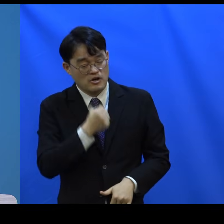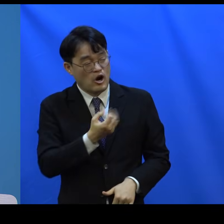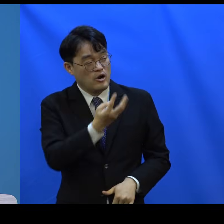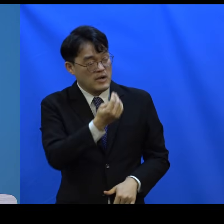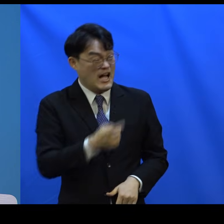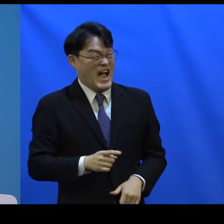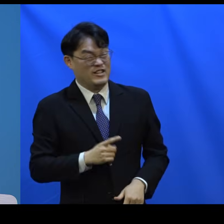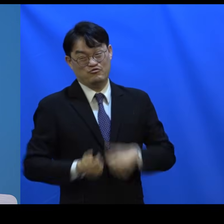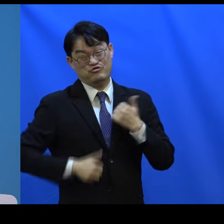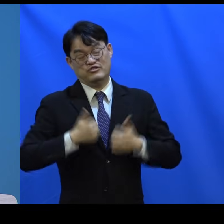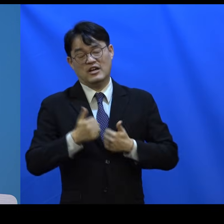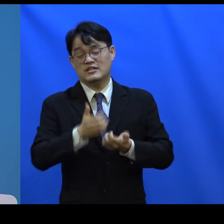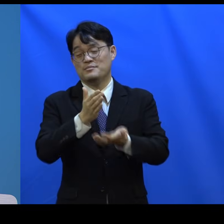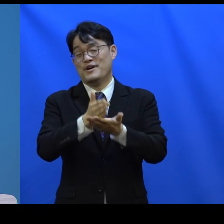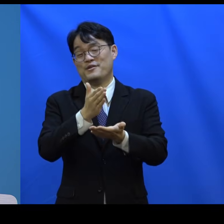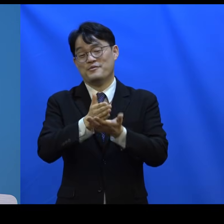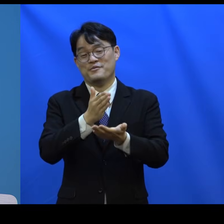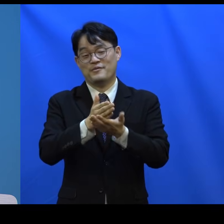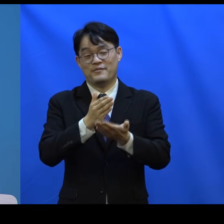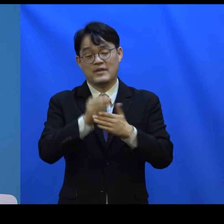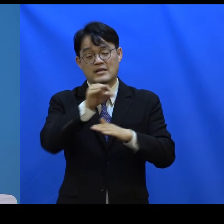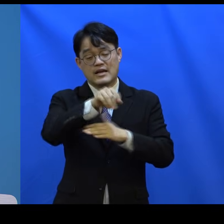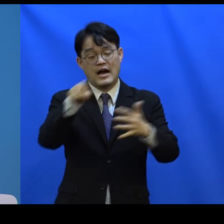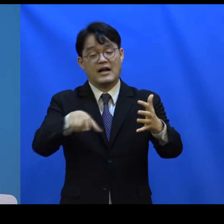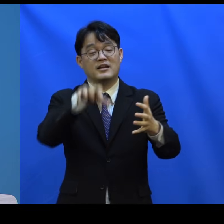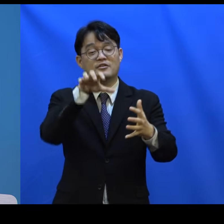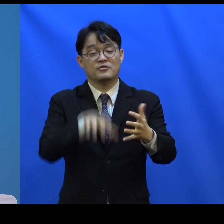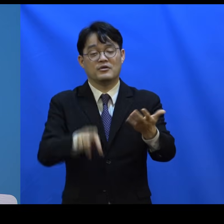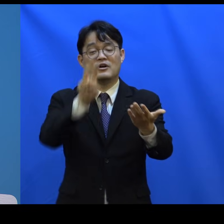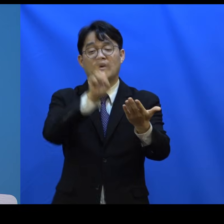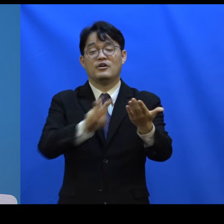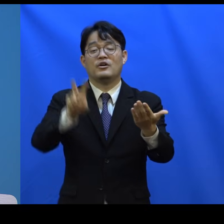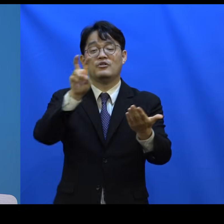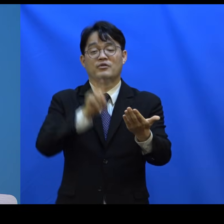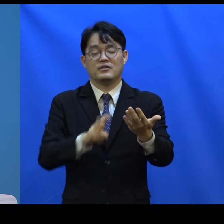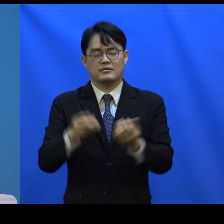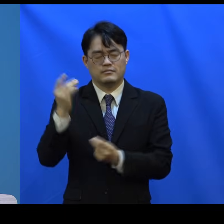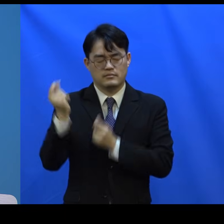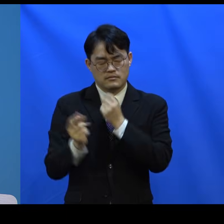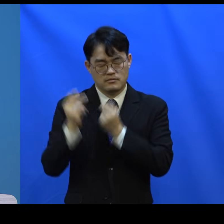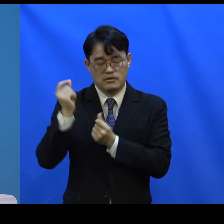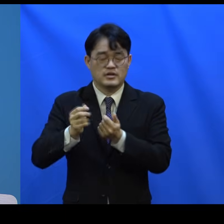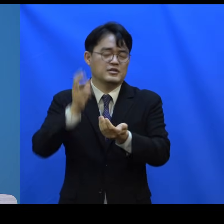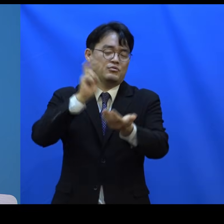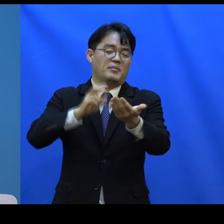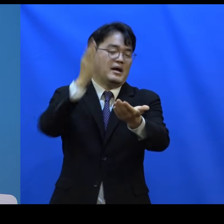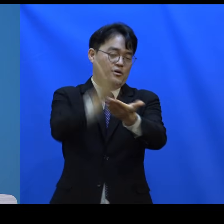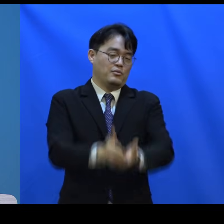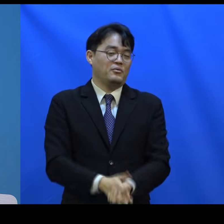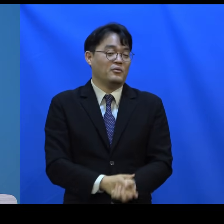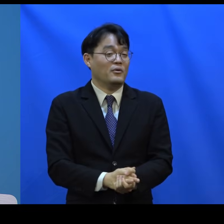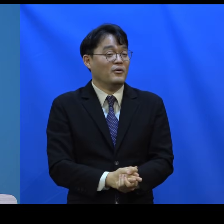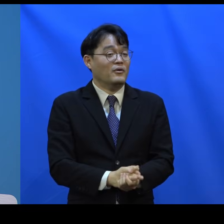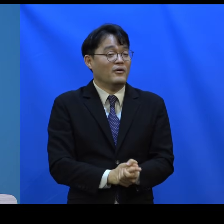되고, 차 안에서도 여러분 음악도 트로트 듣지 말고